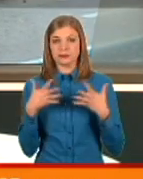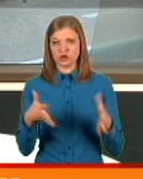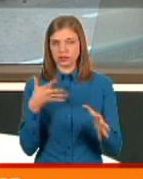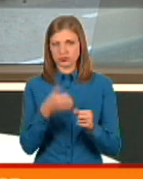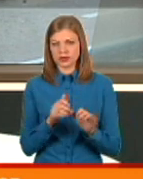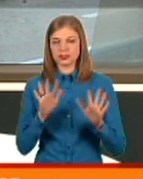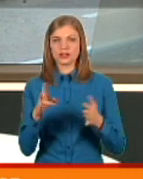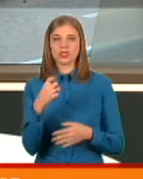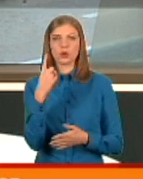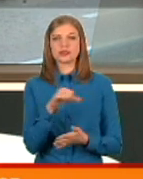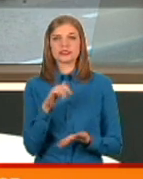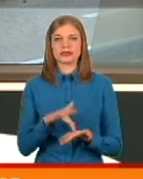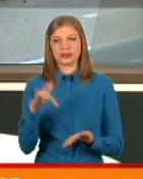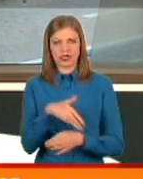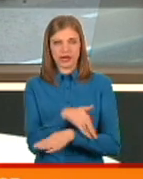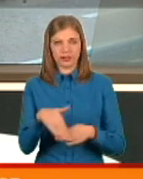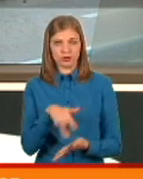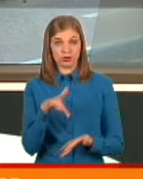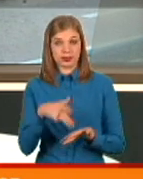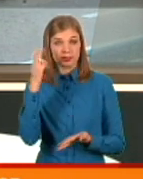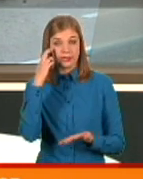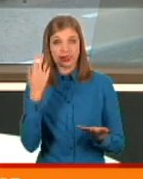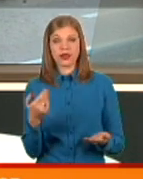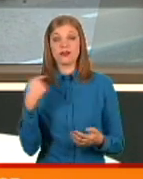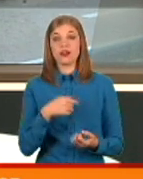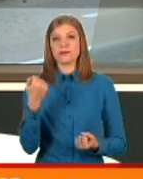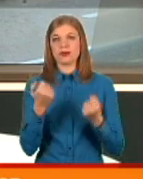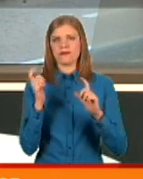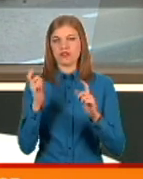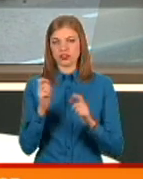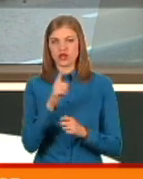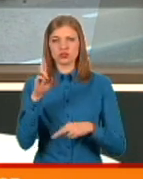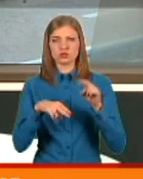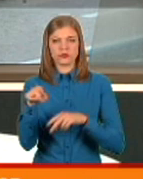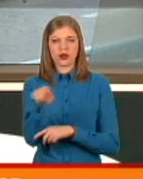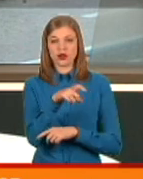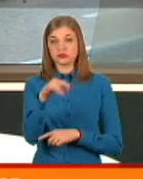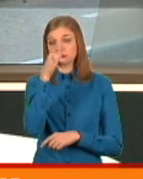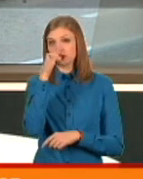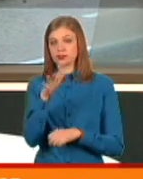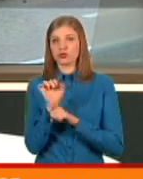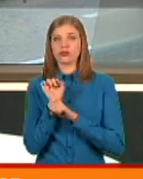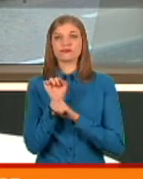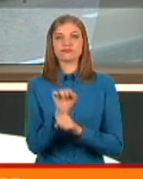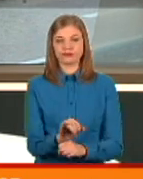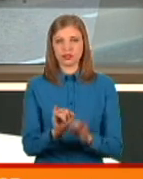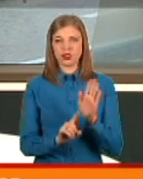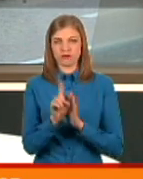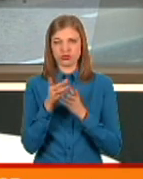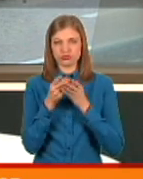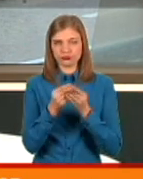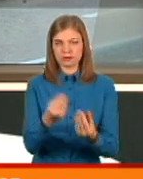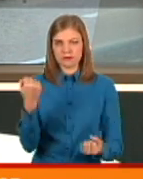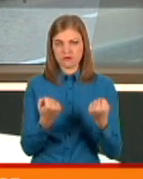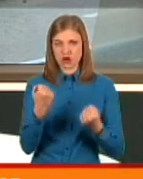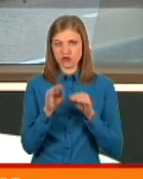ДТП сталася на одній із центральних вулиць Києва. Вантажівка з будівельним краном не змогла загальмувати і почала чавити